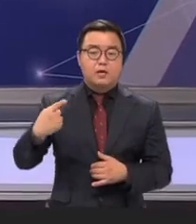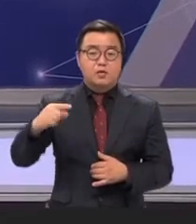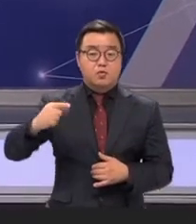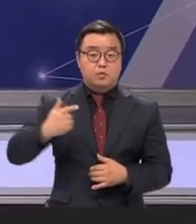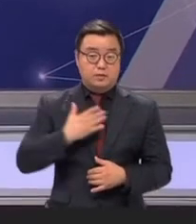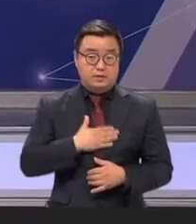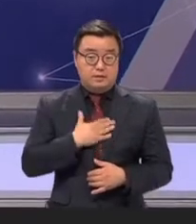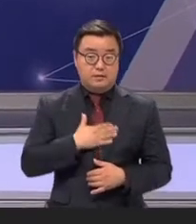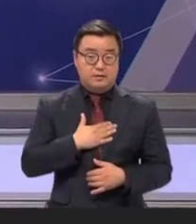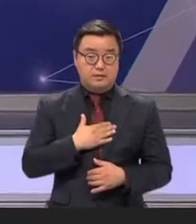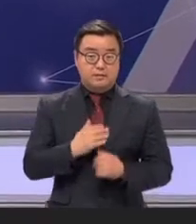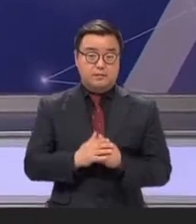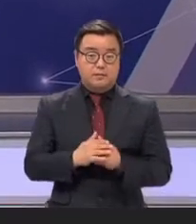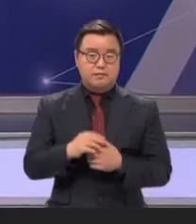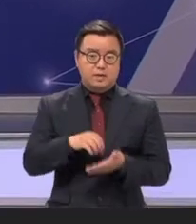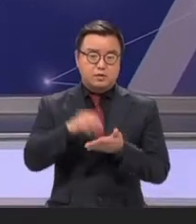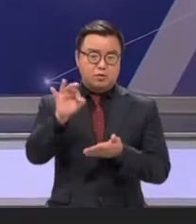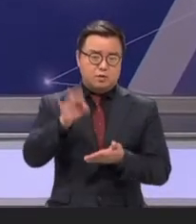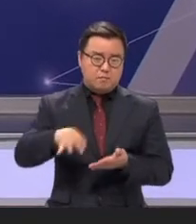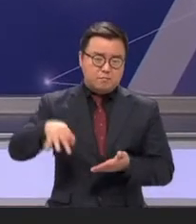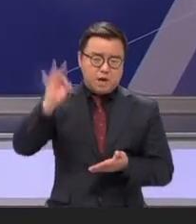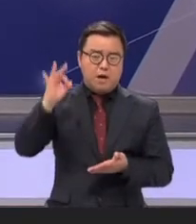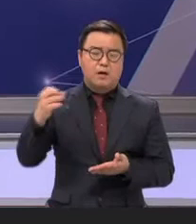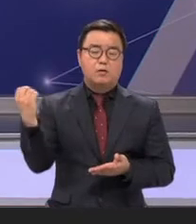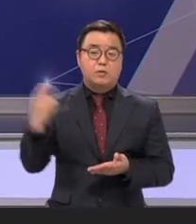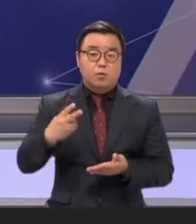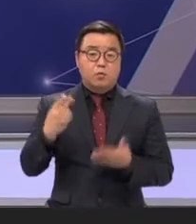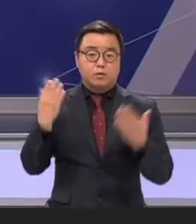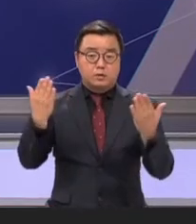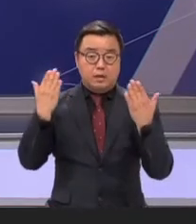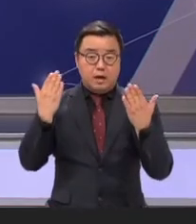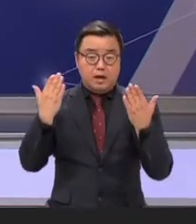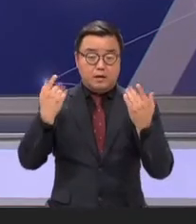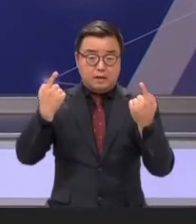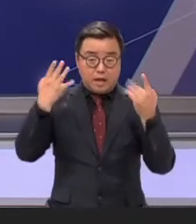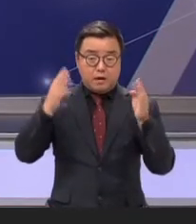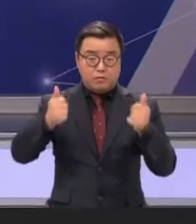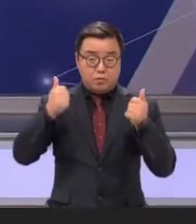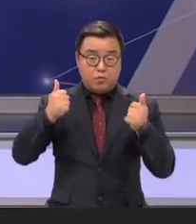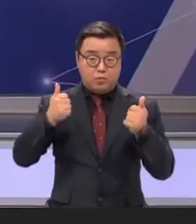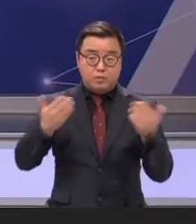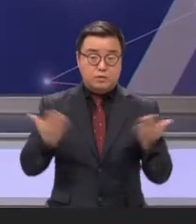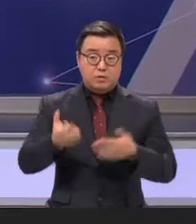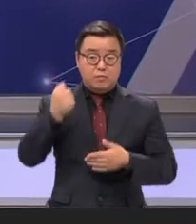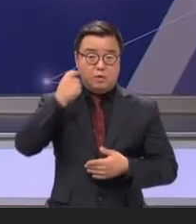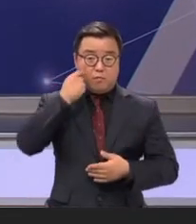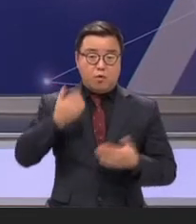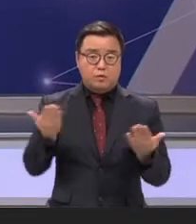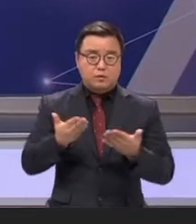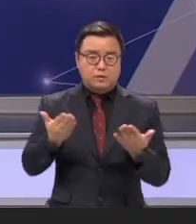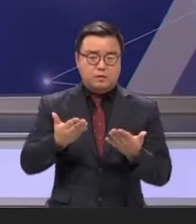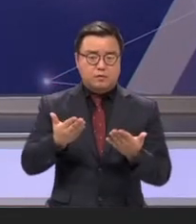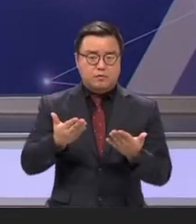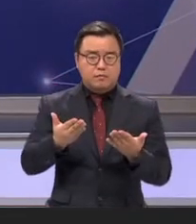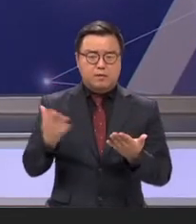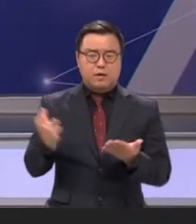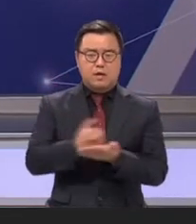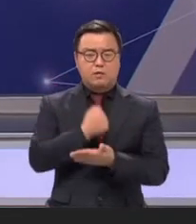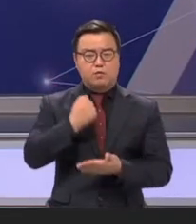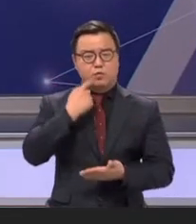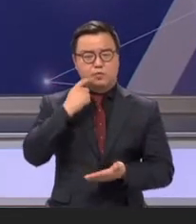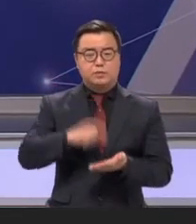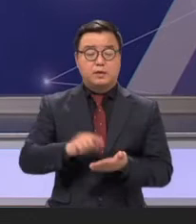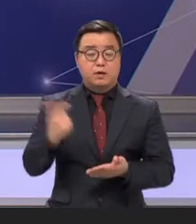네. 등록금은 비싸지. 하지만 또 그렇게 대학을 나와도 취업은 안 되지. 집 구하기는 또 어디 쉬운가요? 네.